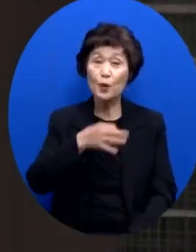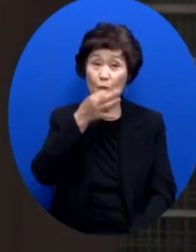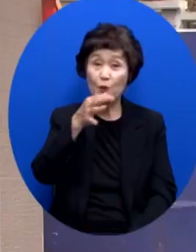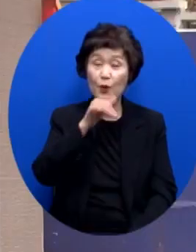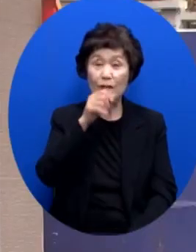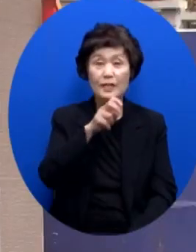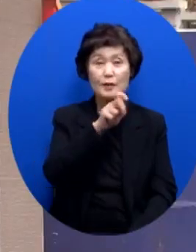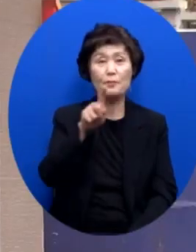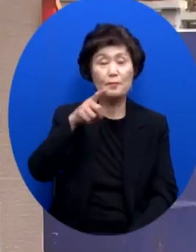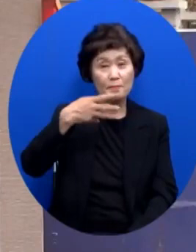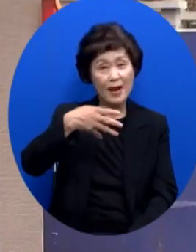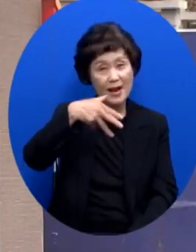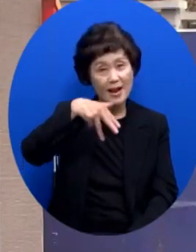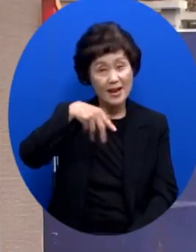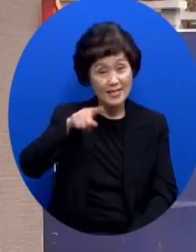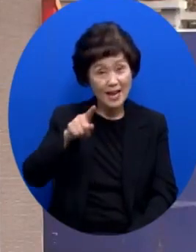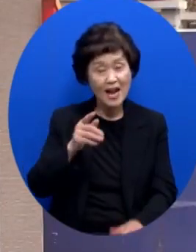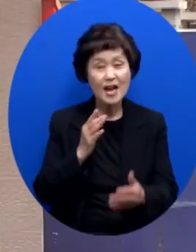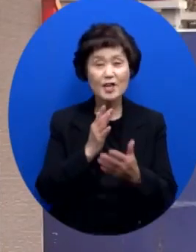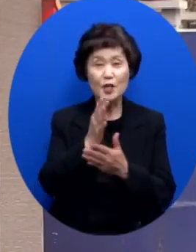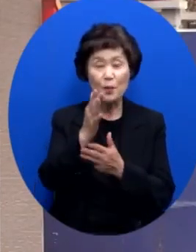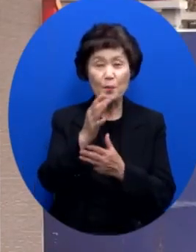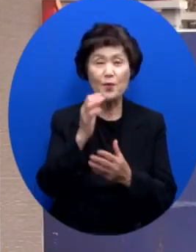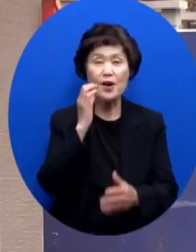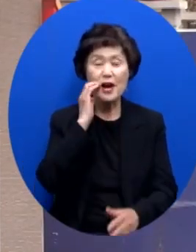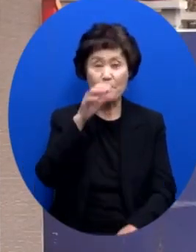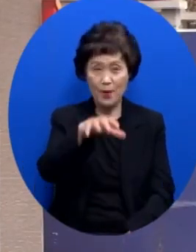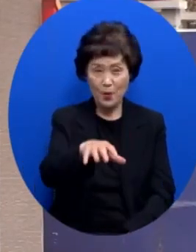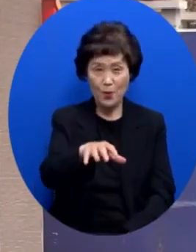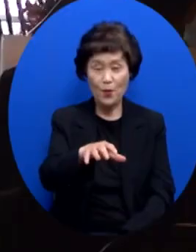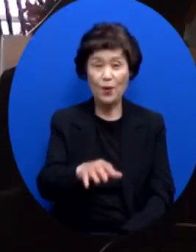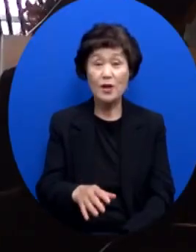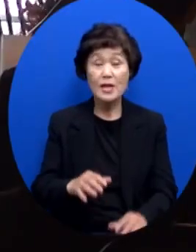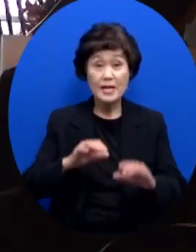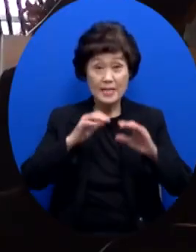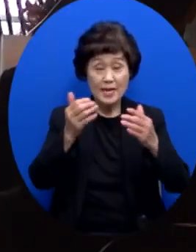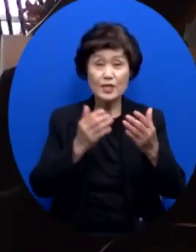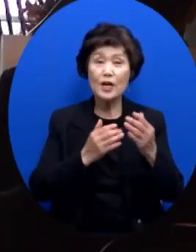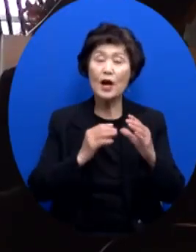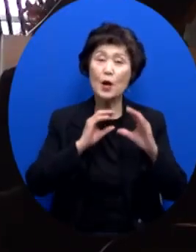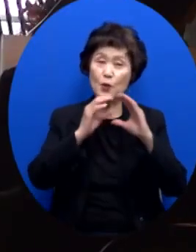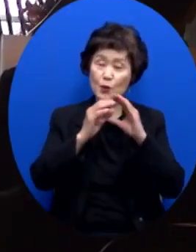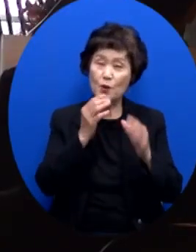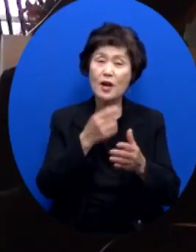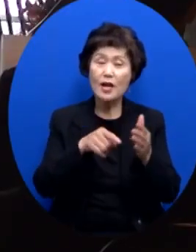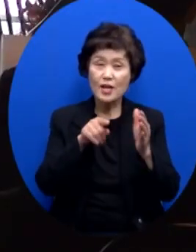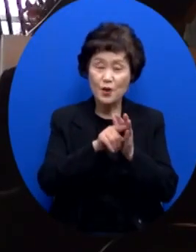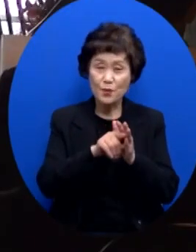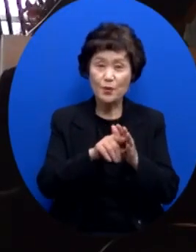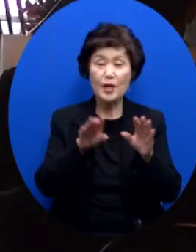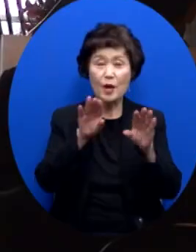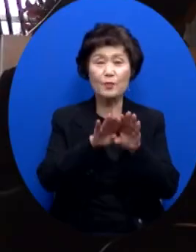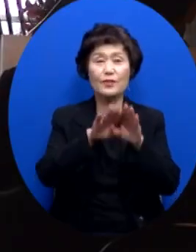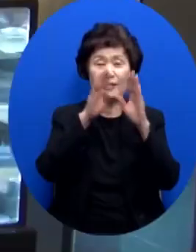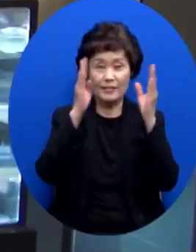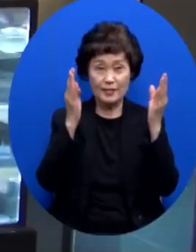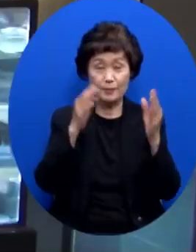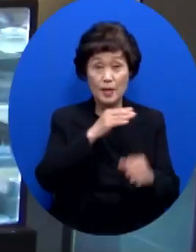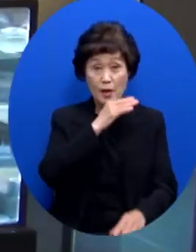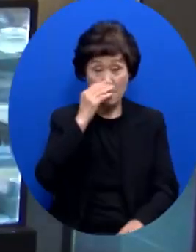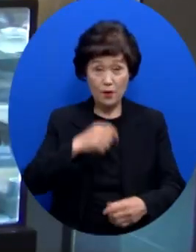전문점입니다. 푸른 사랑의 교회는 세상과 소통하고자 카페제이를 열었습니다. 바르고